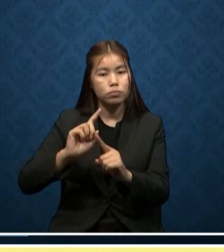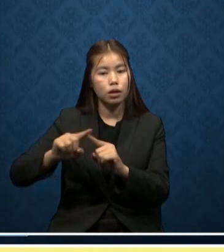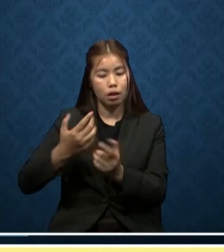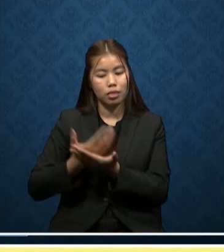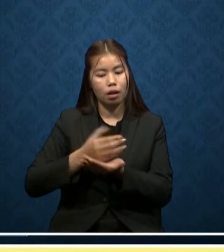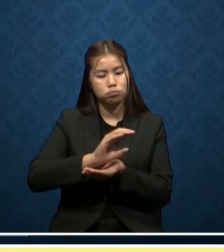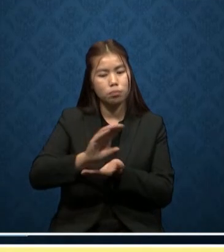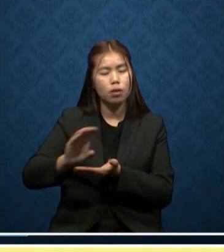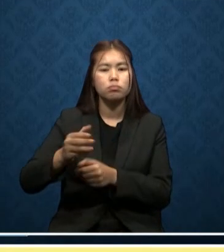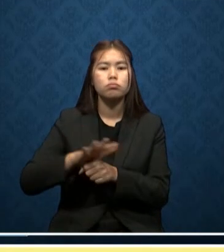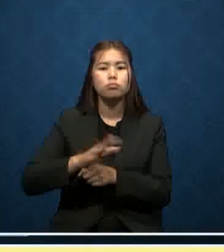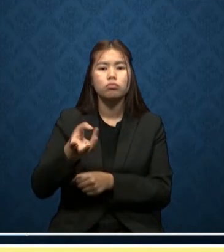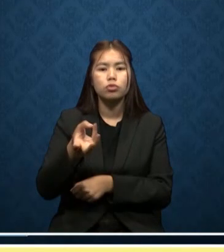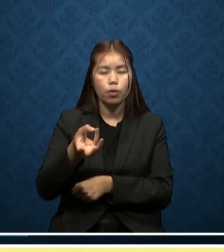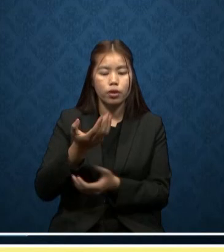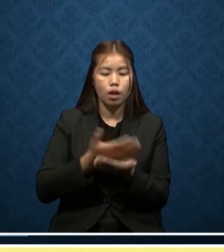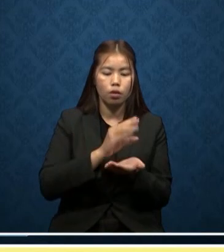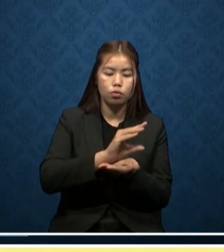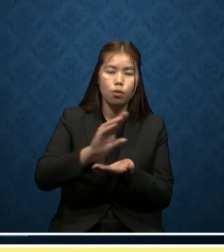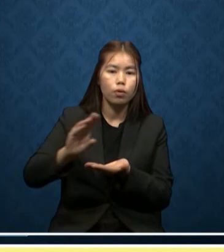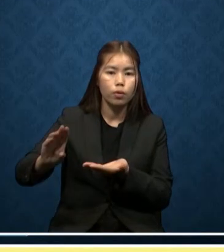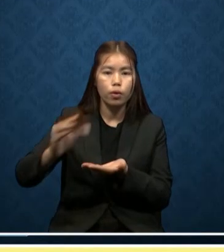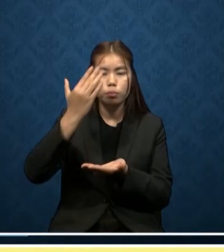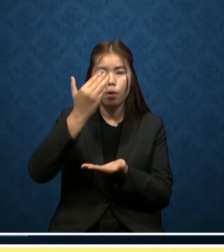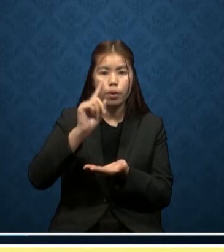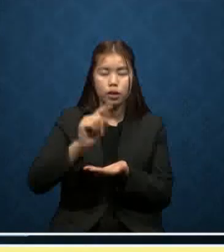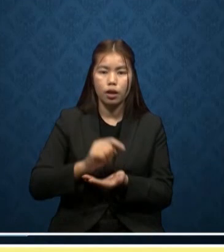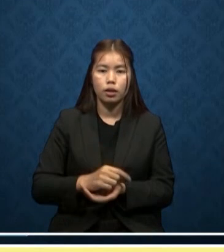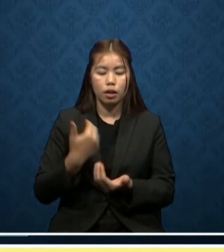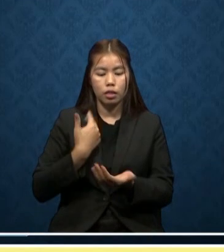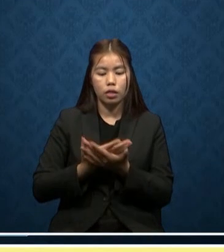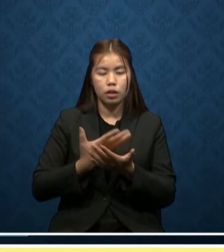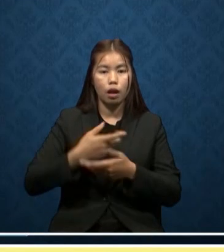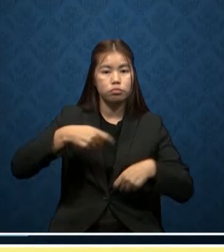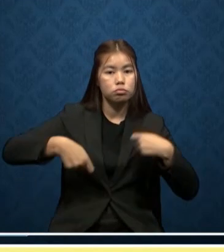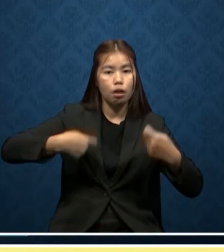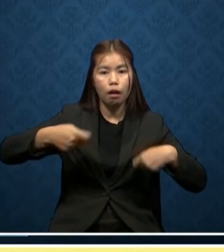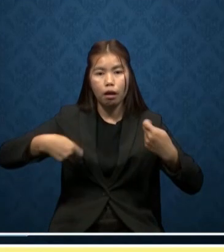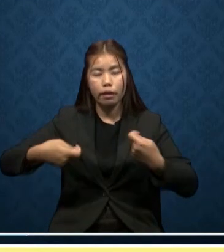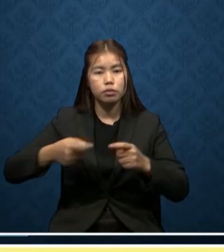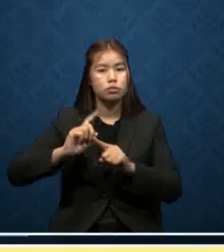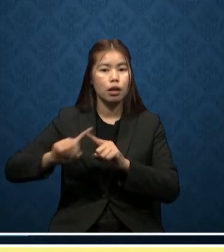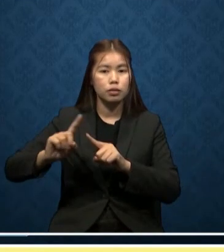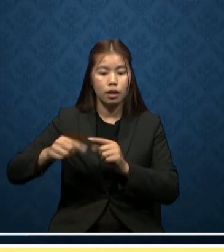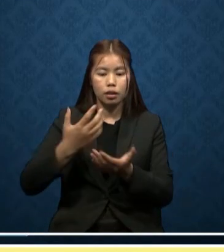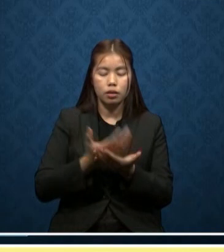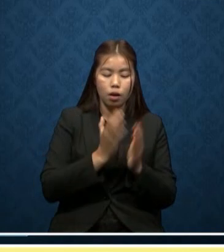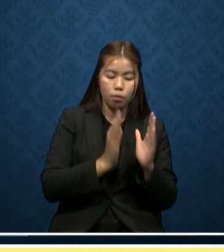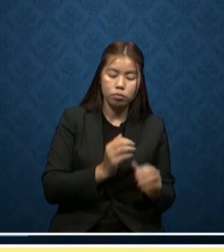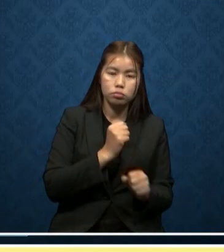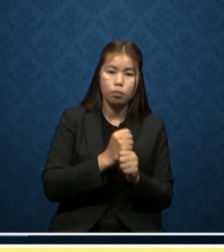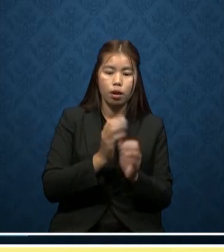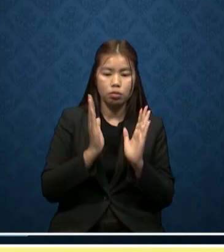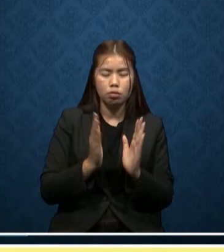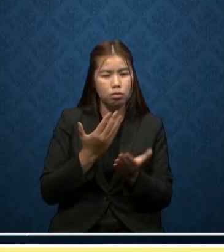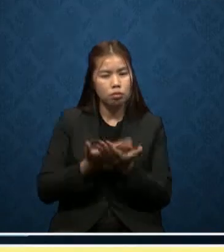เงินไม่เยอะหรอกครับผมบอกว่าใช้เงินเยอะไม่ได้เพราะอะไรเพราะค่าใช้จ่ายประจำเรางบบุคลากรงบดำเนินงานพวกนี้